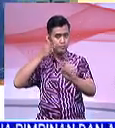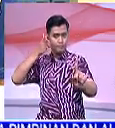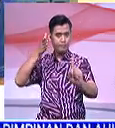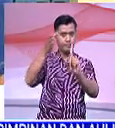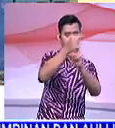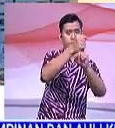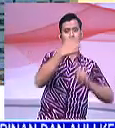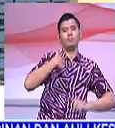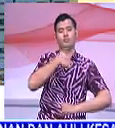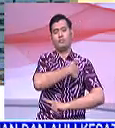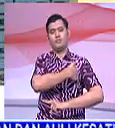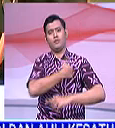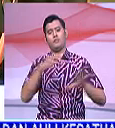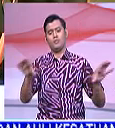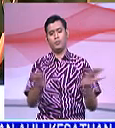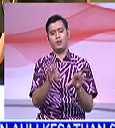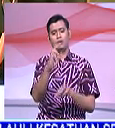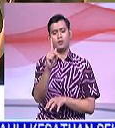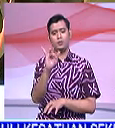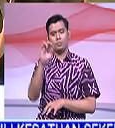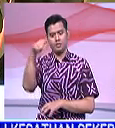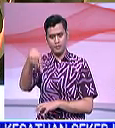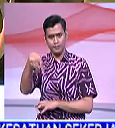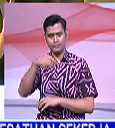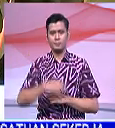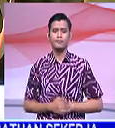Salah satu matlamat diwujudkan quila